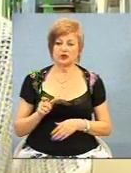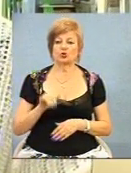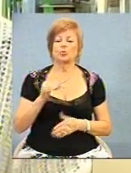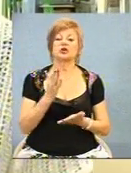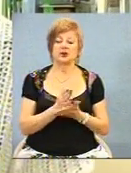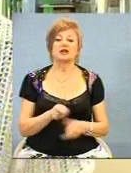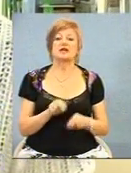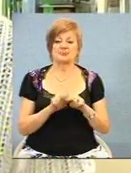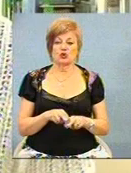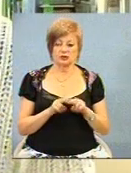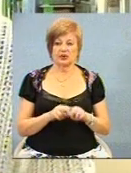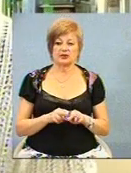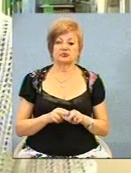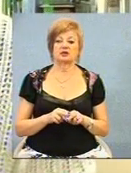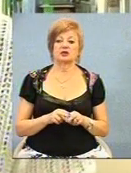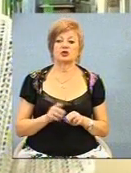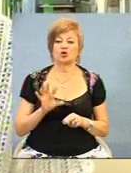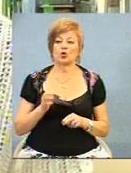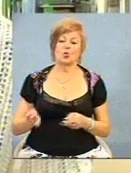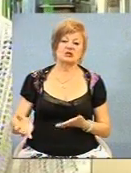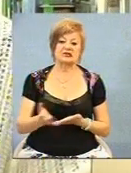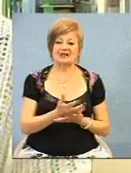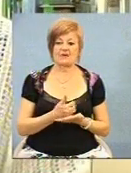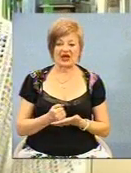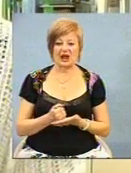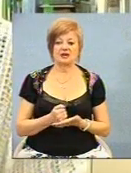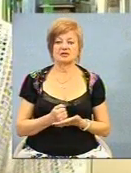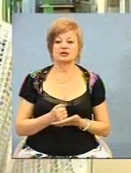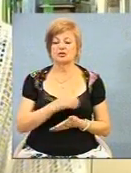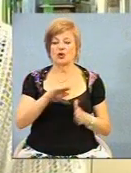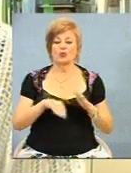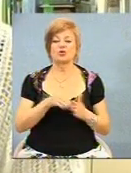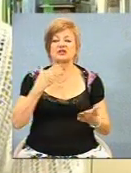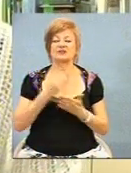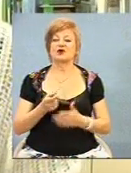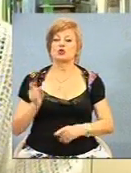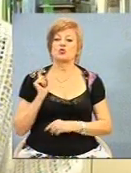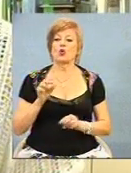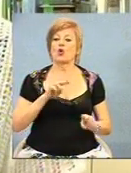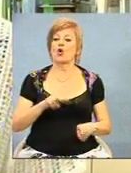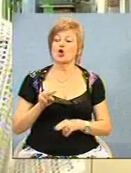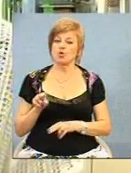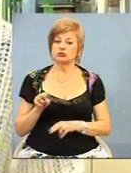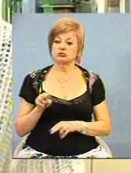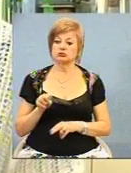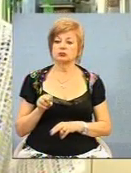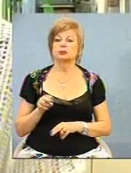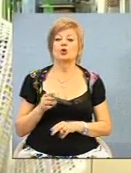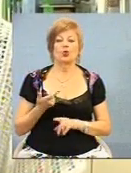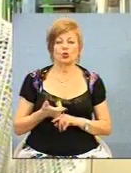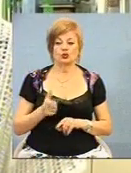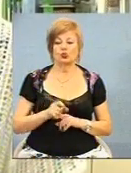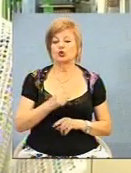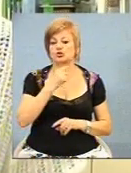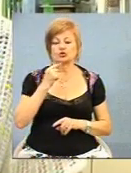є паспорти, і він забирає їх під свою охорону. Тобто він фізично дуже-дуже